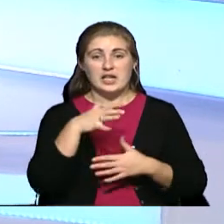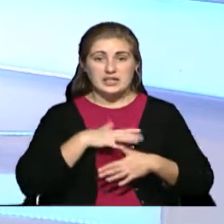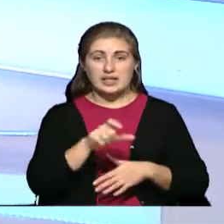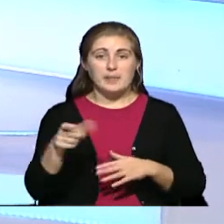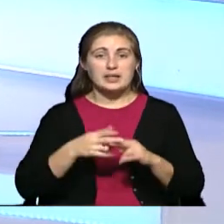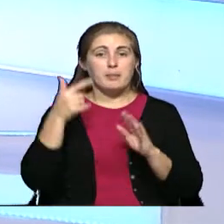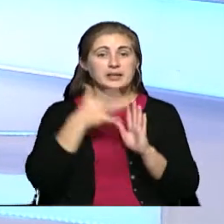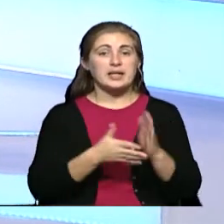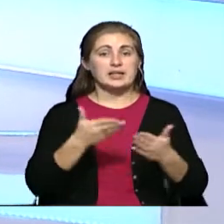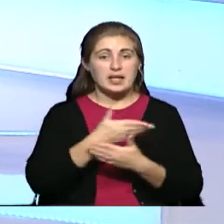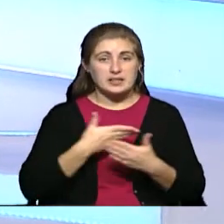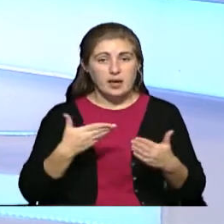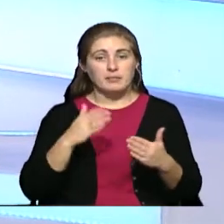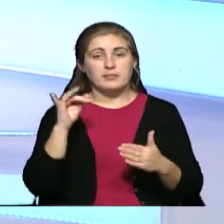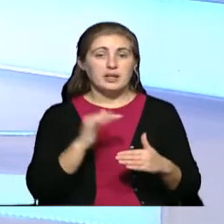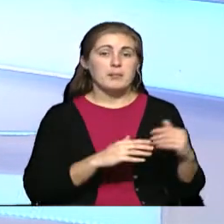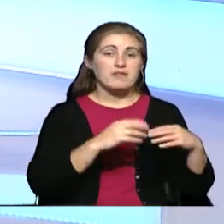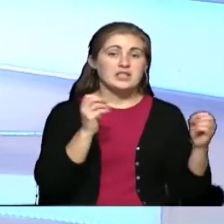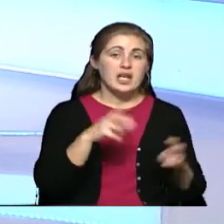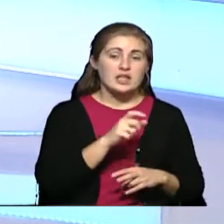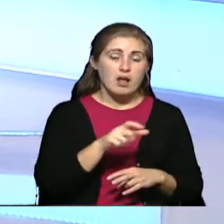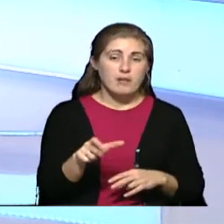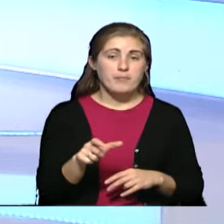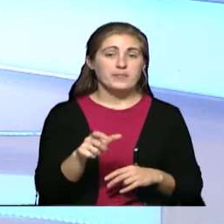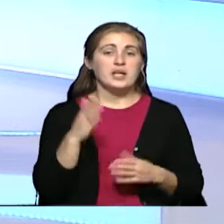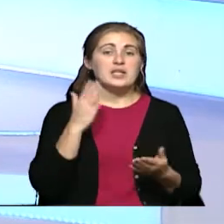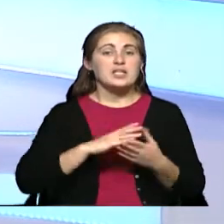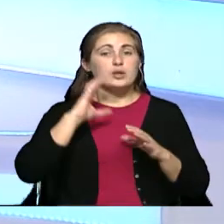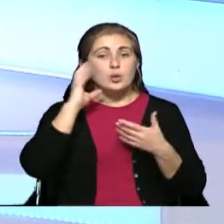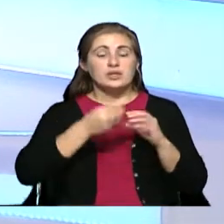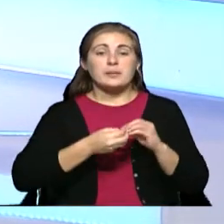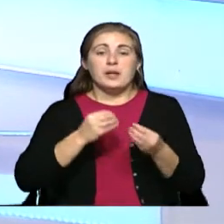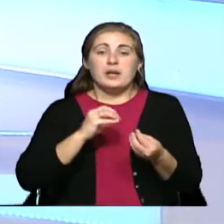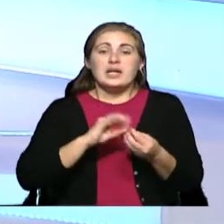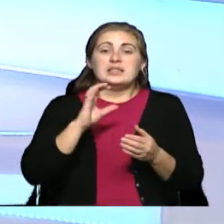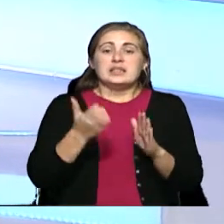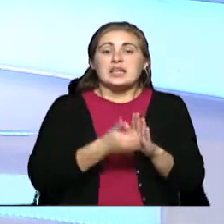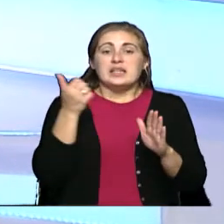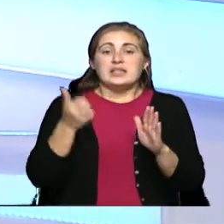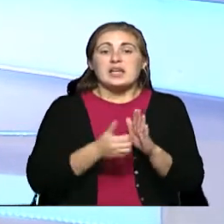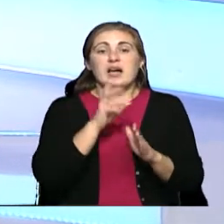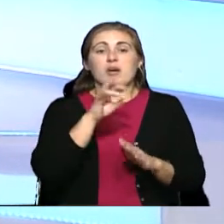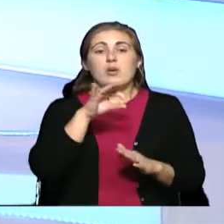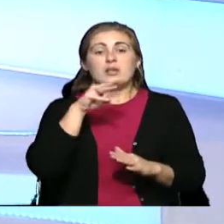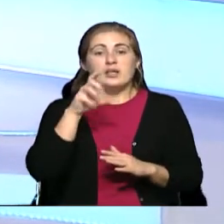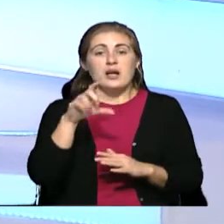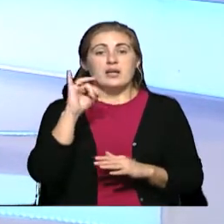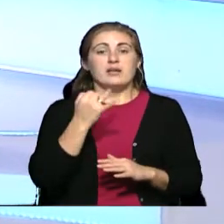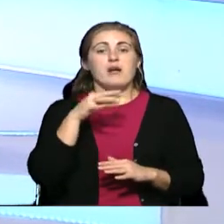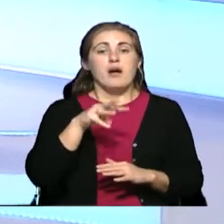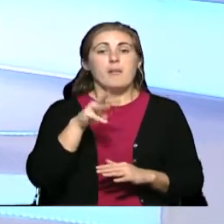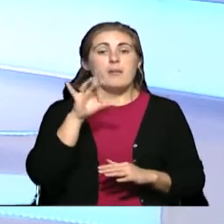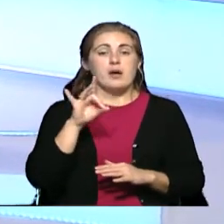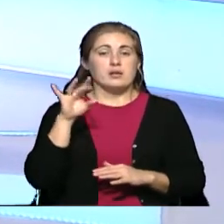нам, в том числе и профессионалам, есть серьезные проблемы с недостатком КТ и МРТ. То есть, но